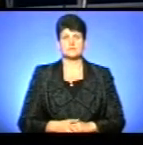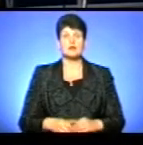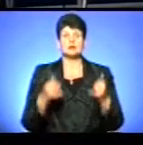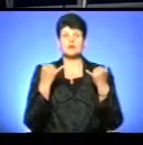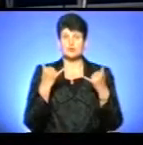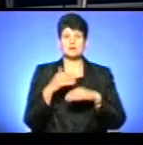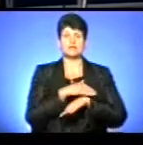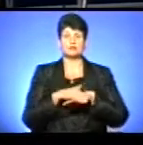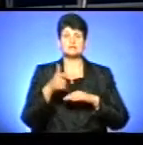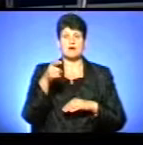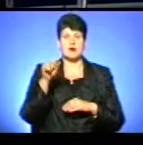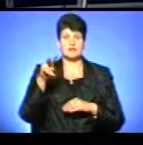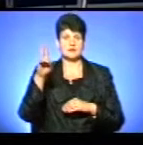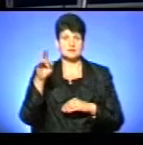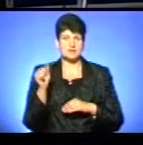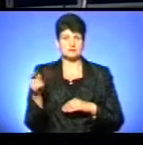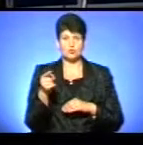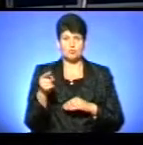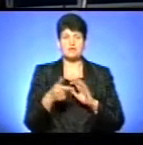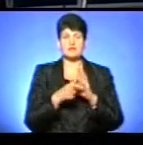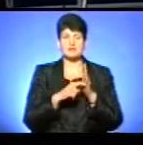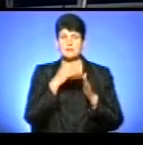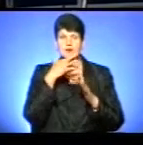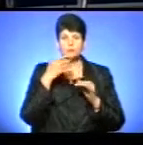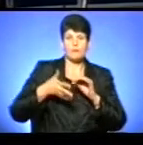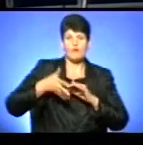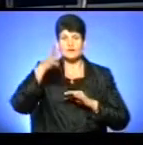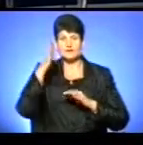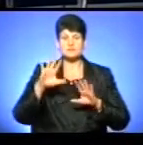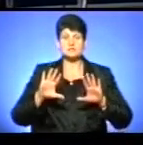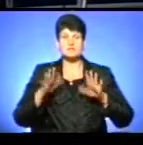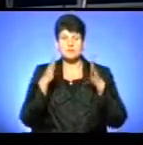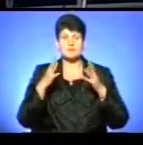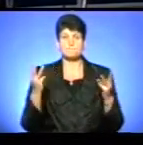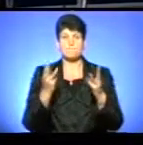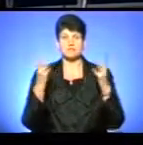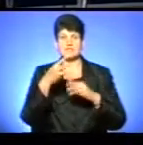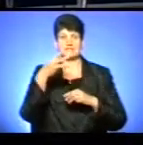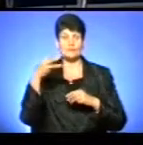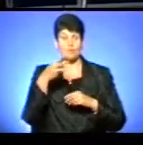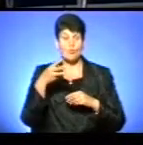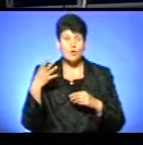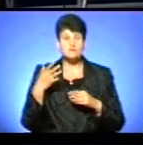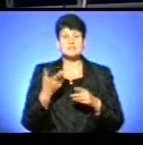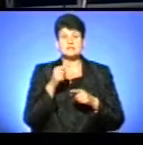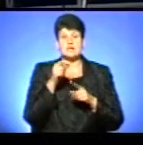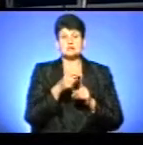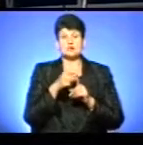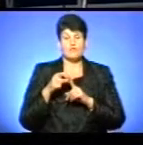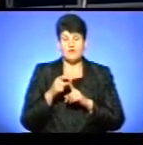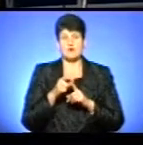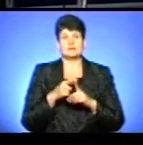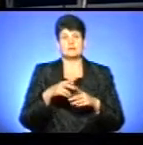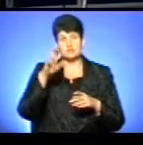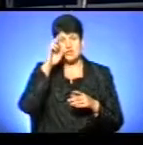Сьогодні на вулиці Галицькій у Тернополі в квартирі багатоповерхівки трапилась пожежа на третьому поверсі. За словами речника обласного управління